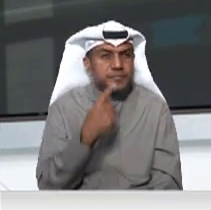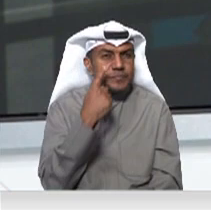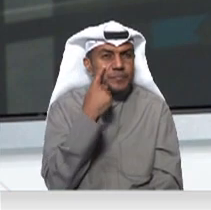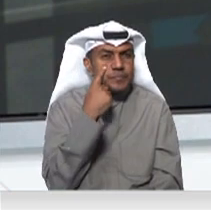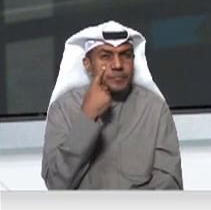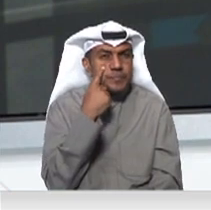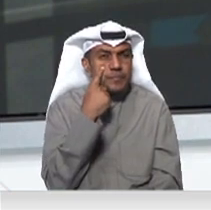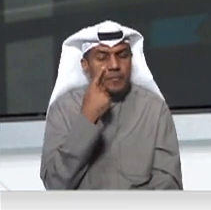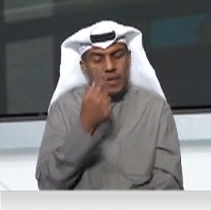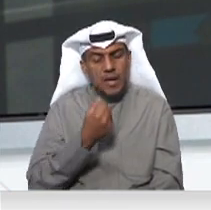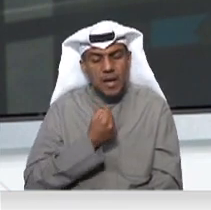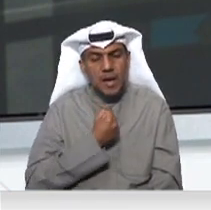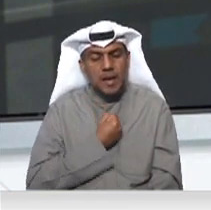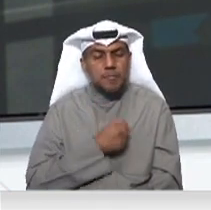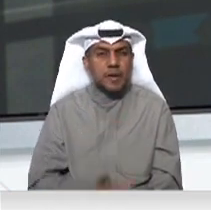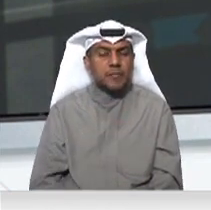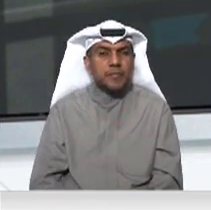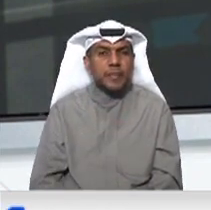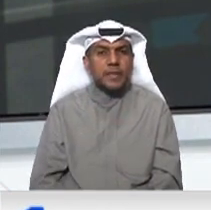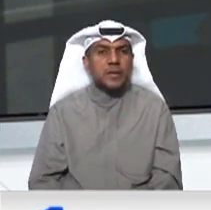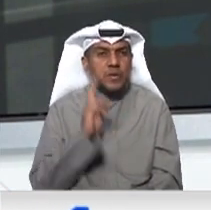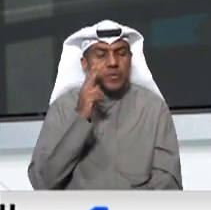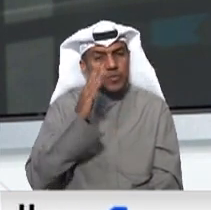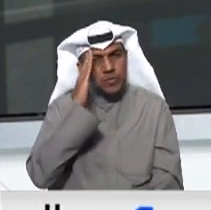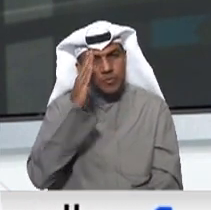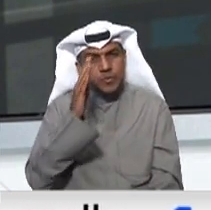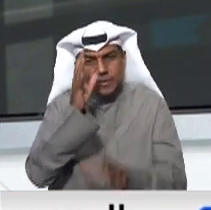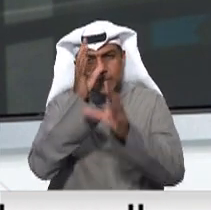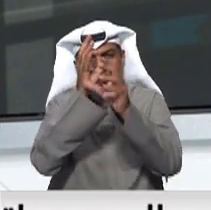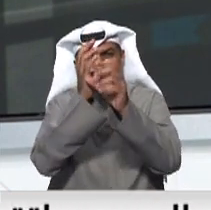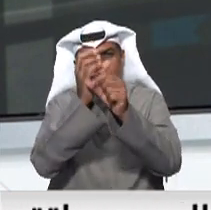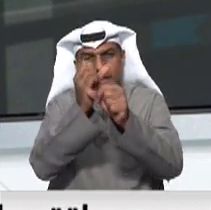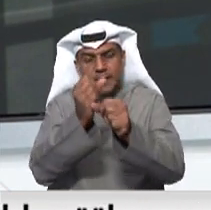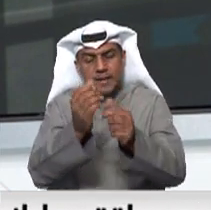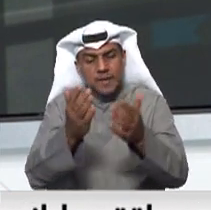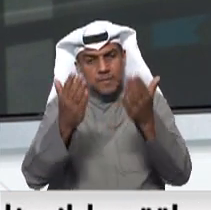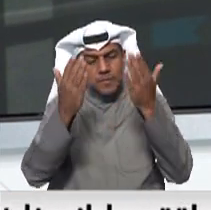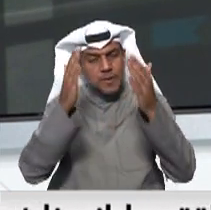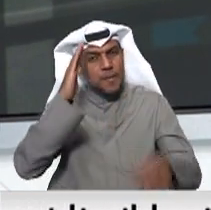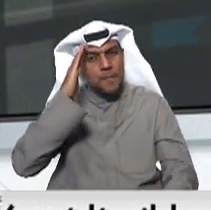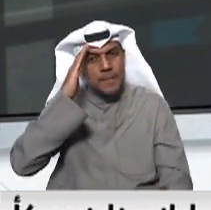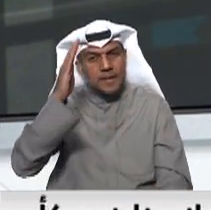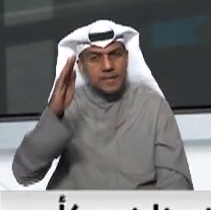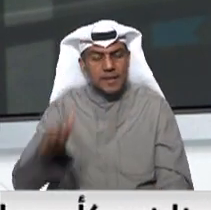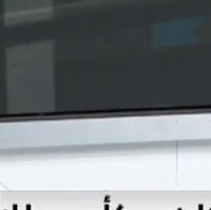يوم الأربعاء القادم. أعزائي المشاهدين أشكركم على حسن المتابعة، والآن نعود للزملاء في الاستديو.